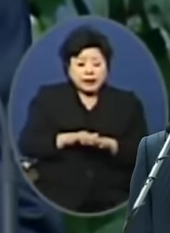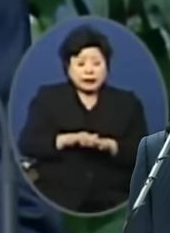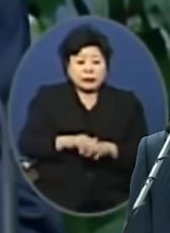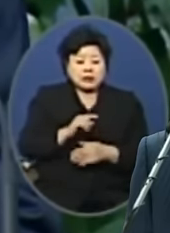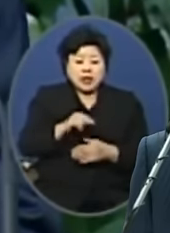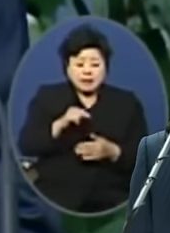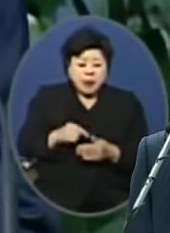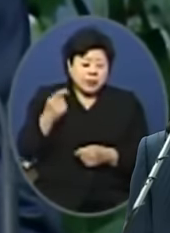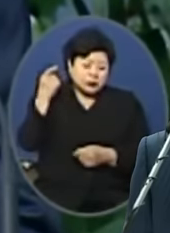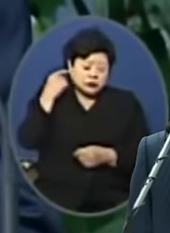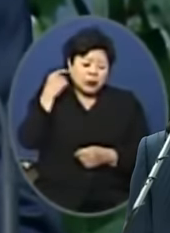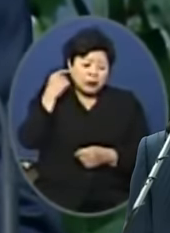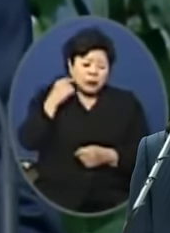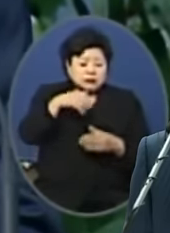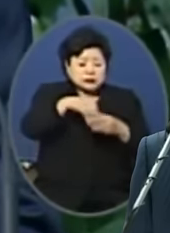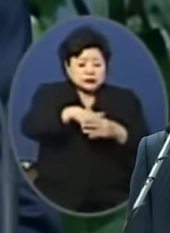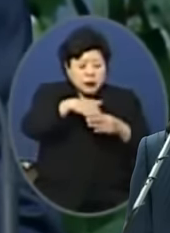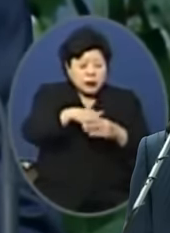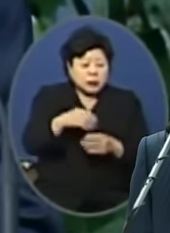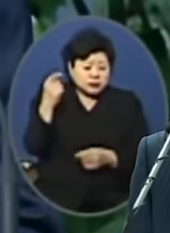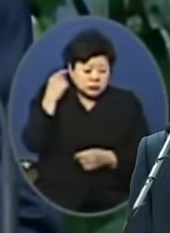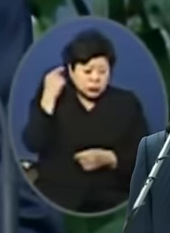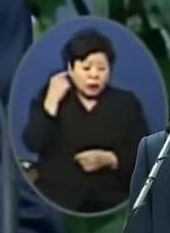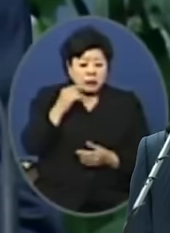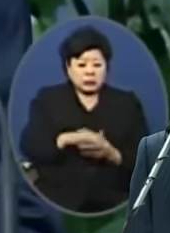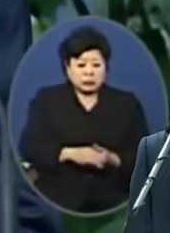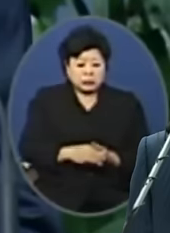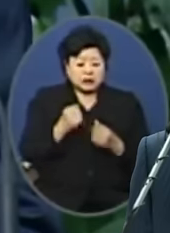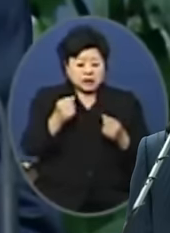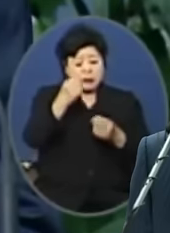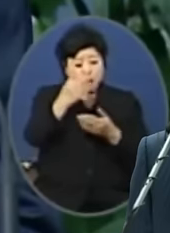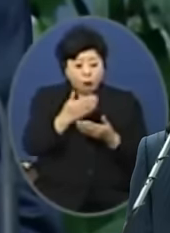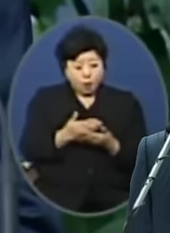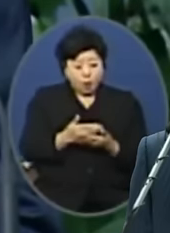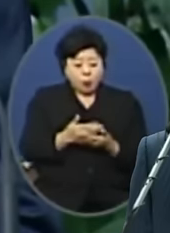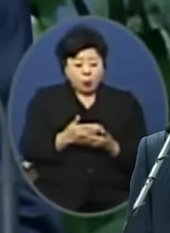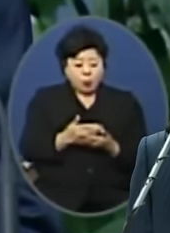마음에 자꾸 심으면 그것이 힘을 얻어서